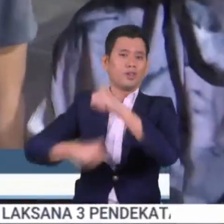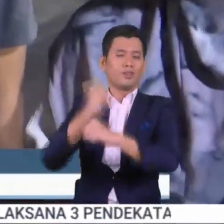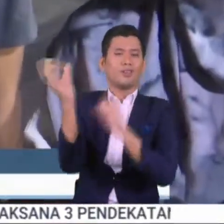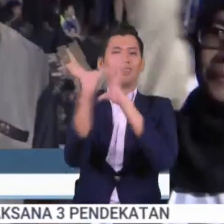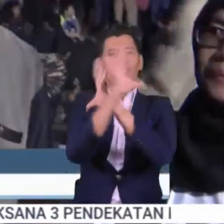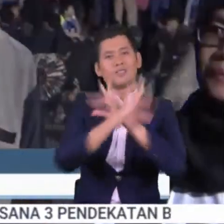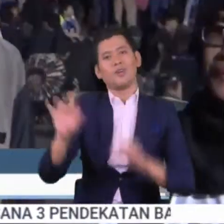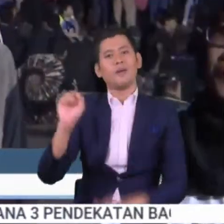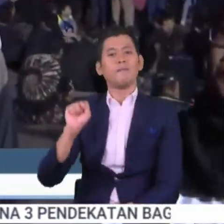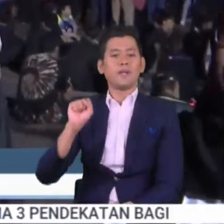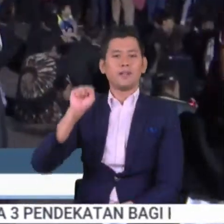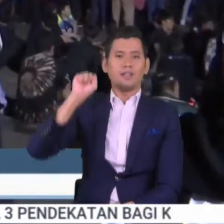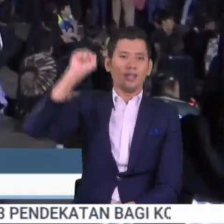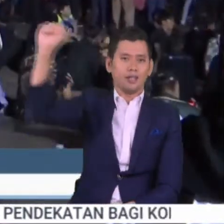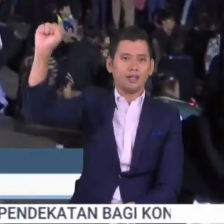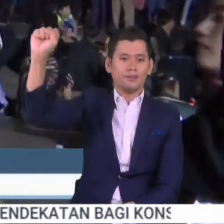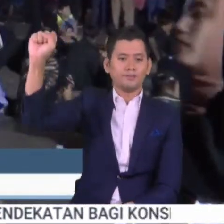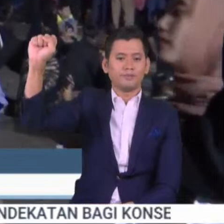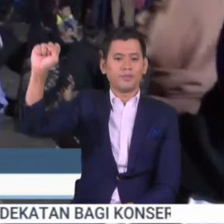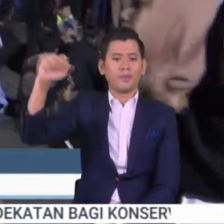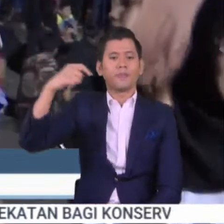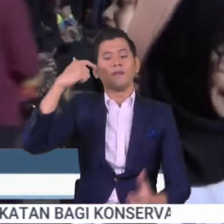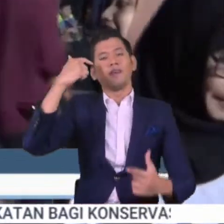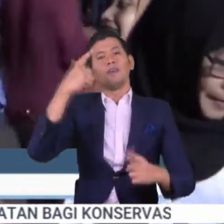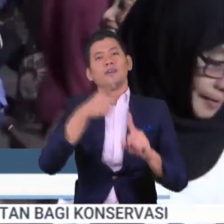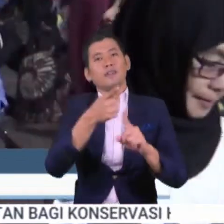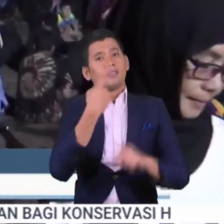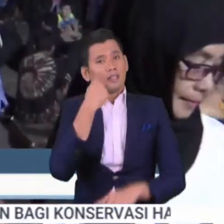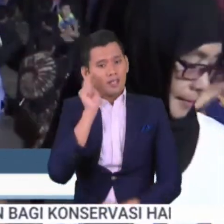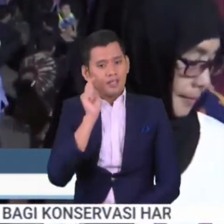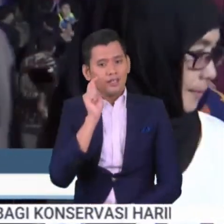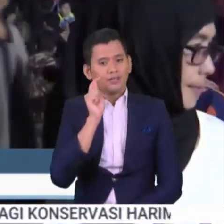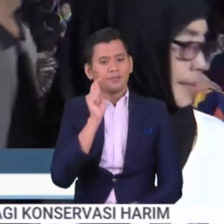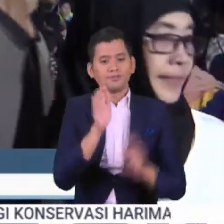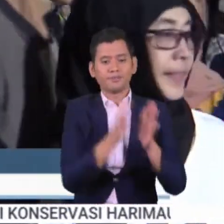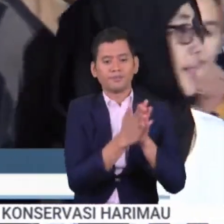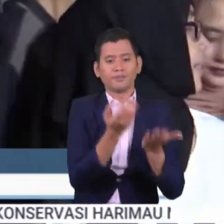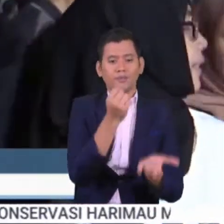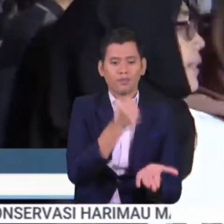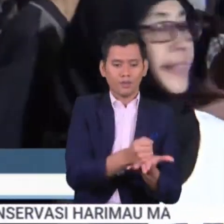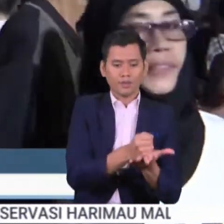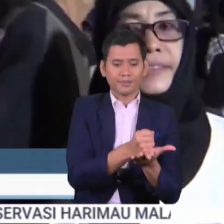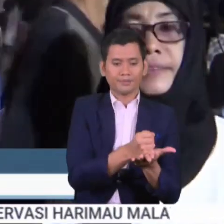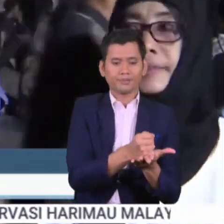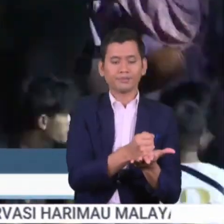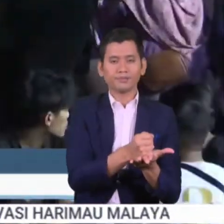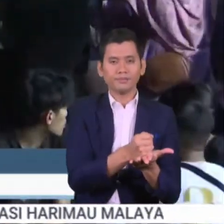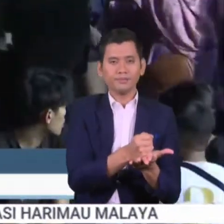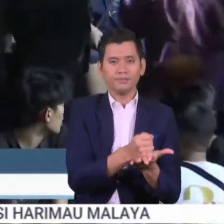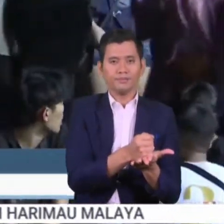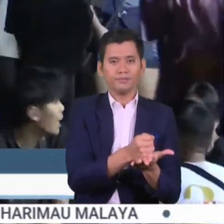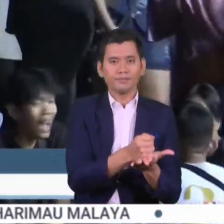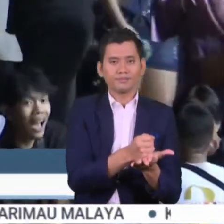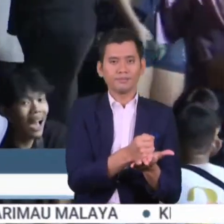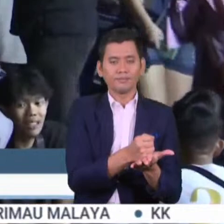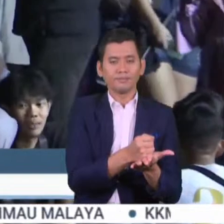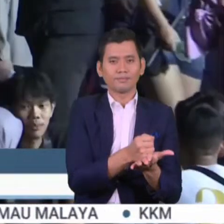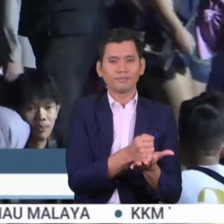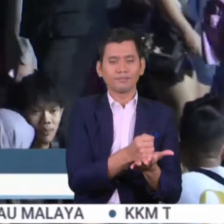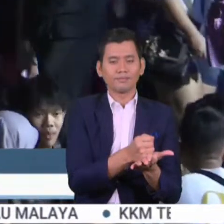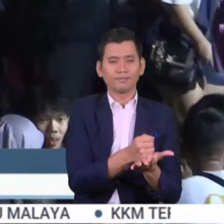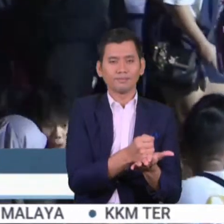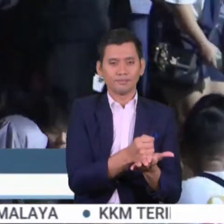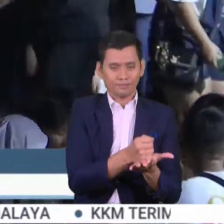Sarawak Merdeka. Tadi dengar lewat immigration. Ada informasi dekat immigration, dia cakap ada event